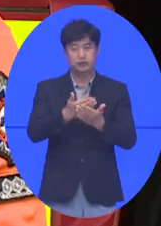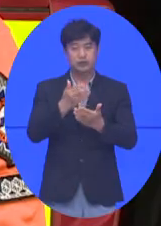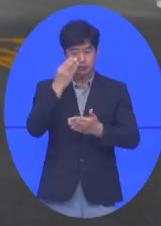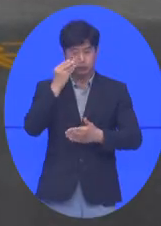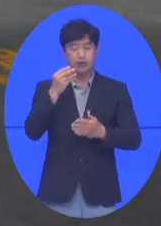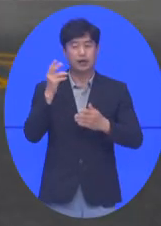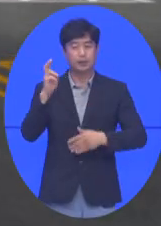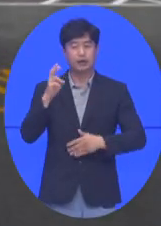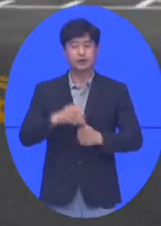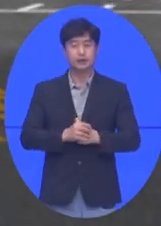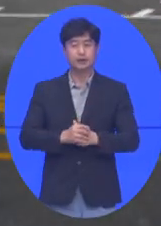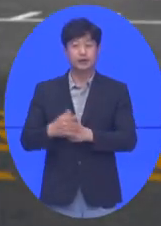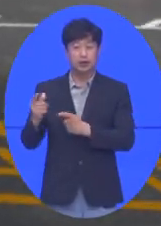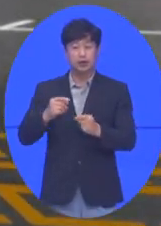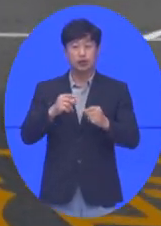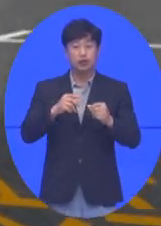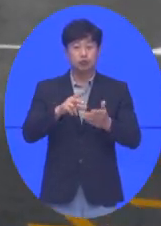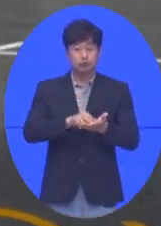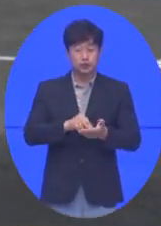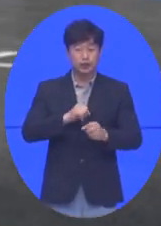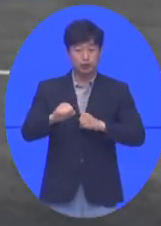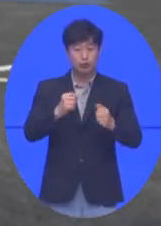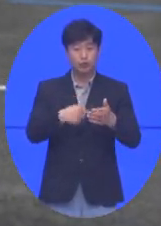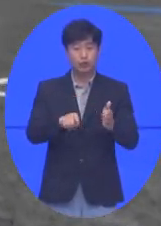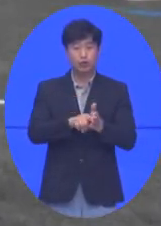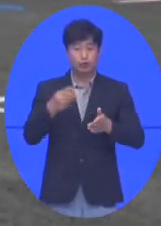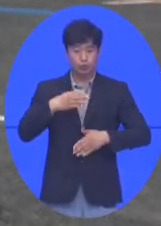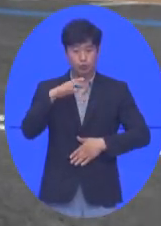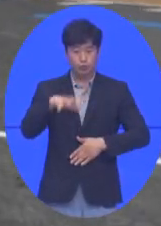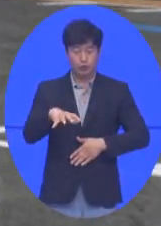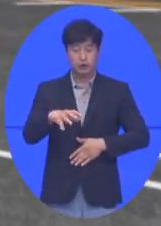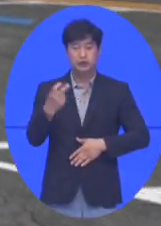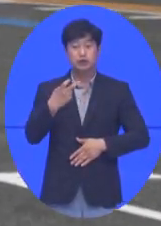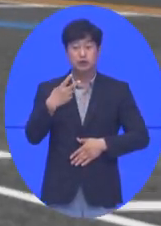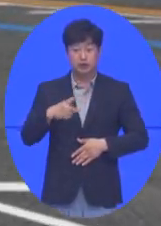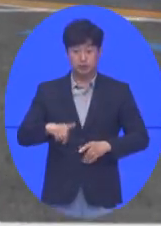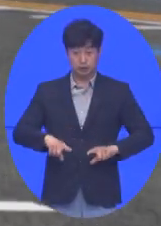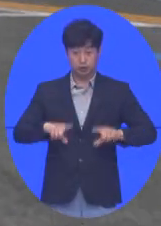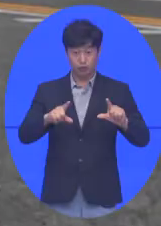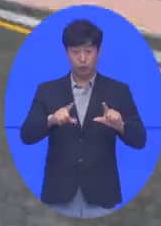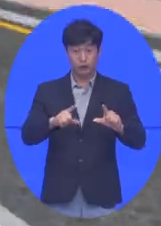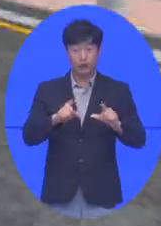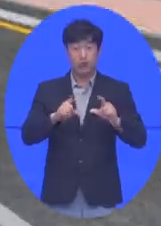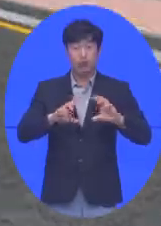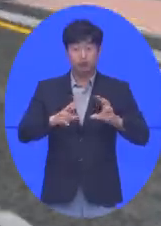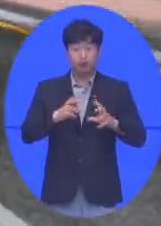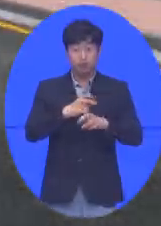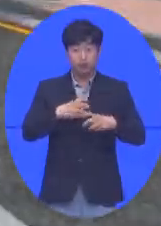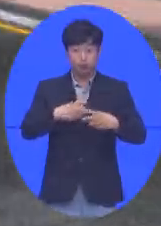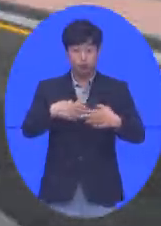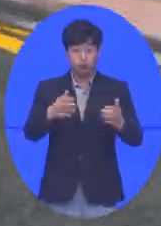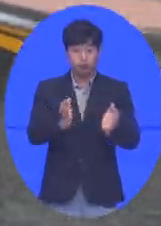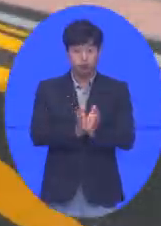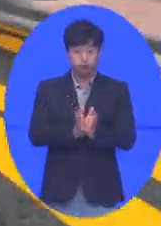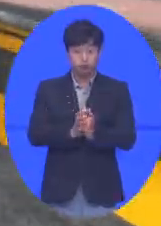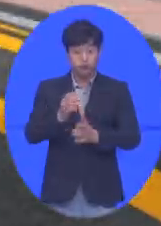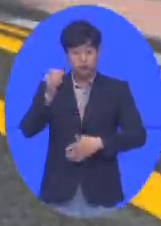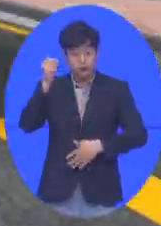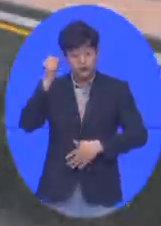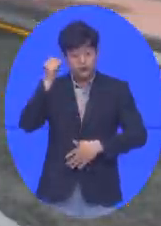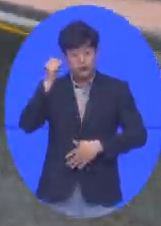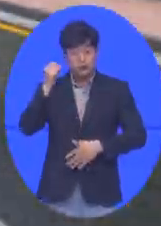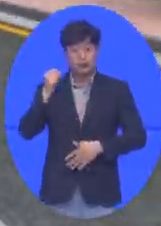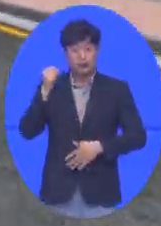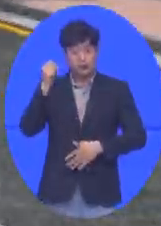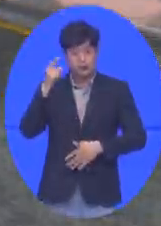같습니다. 이런 문제에 대응하기 위해 경기도에서는 2021년 국토교통부 지능형 교통체계 공모 사업을